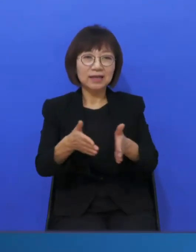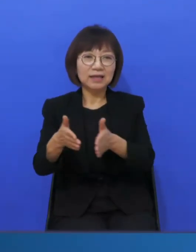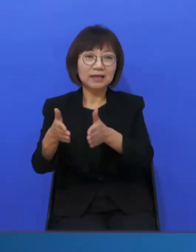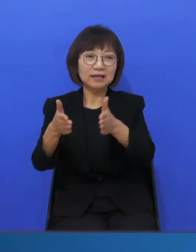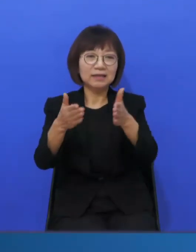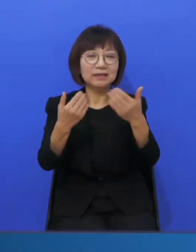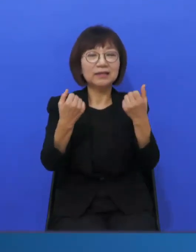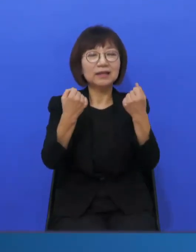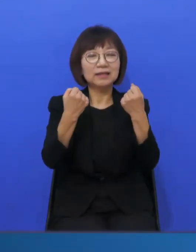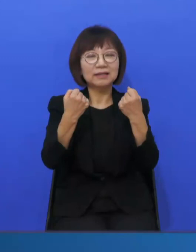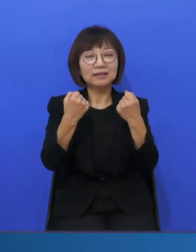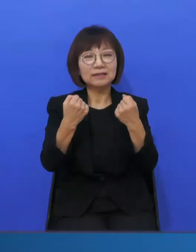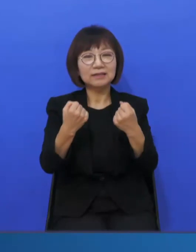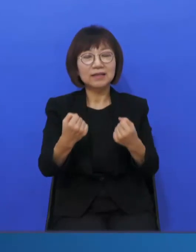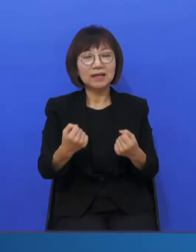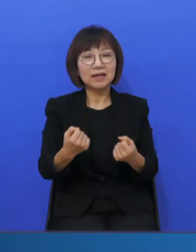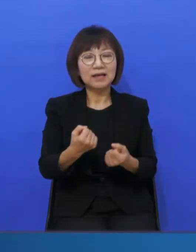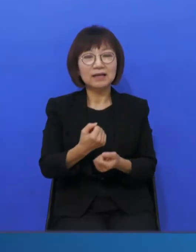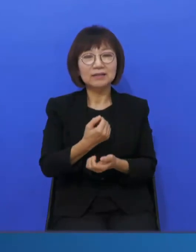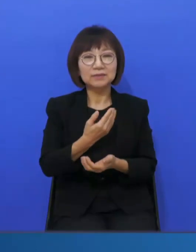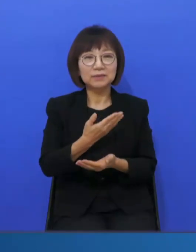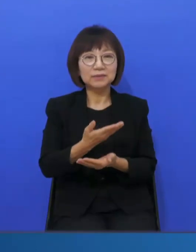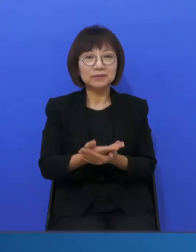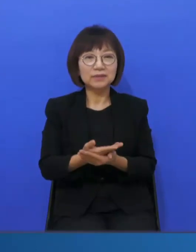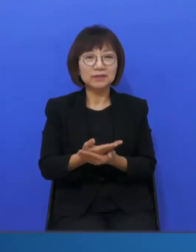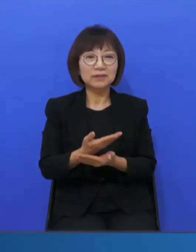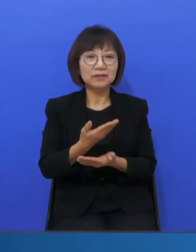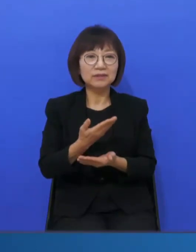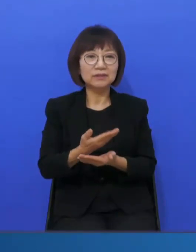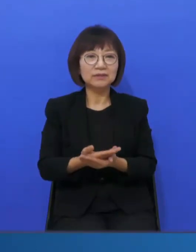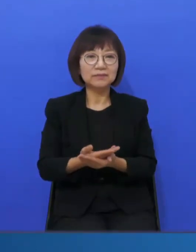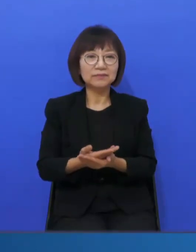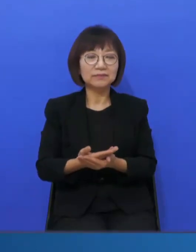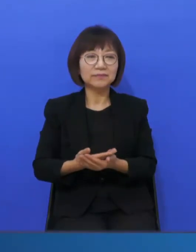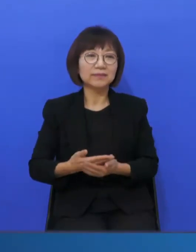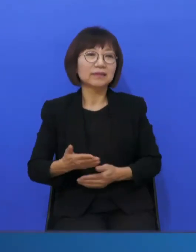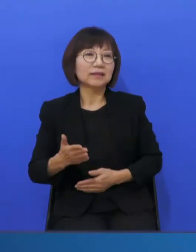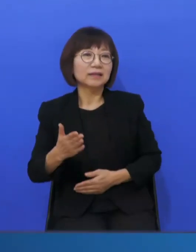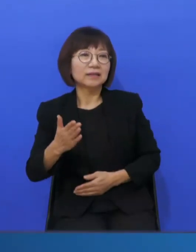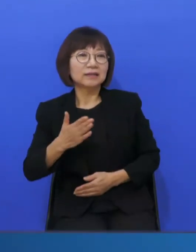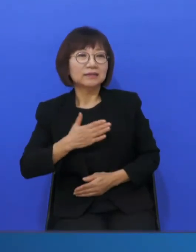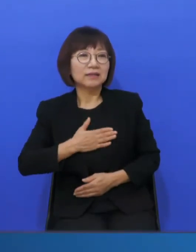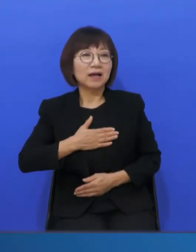제자의 길 있게 하소서.